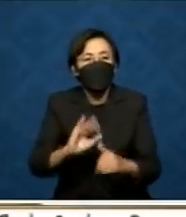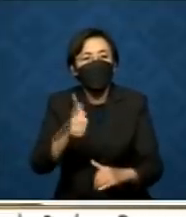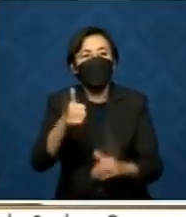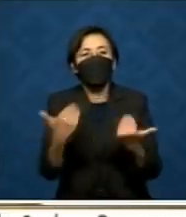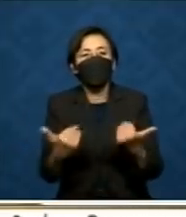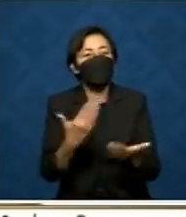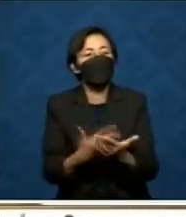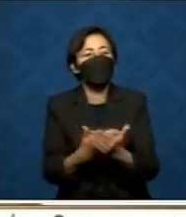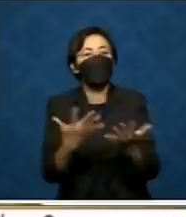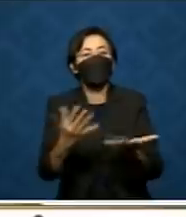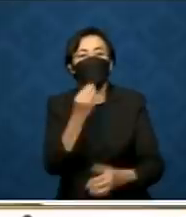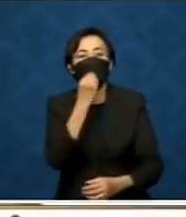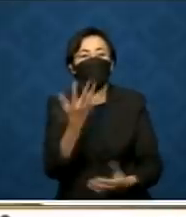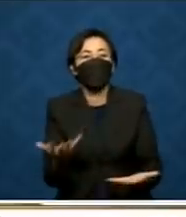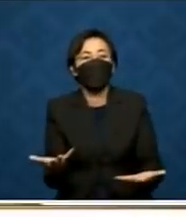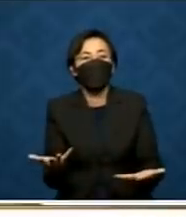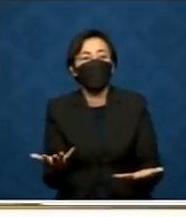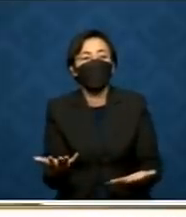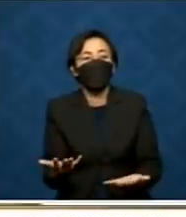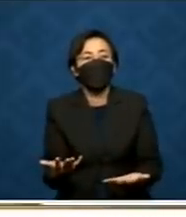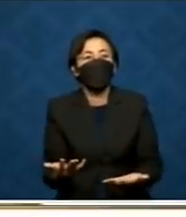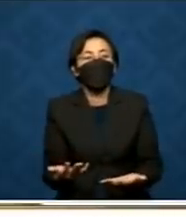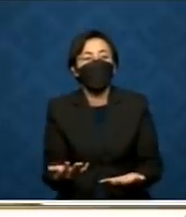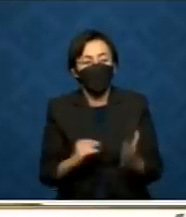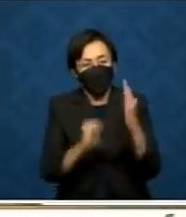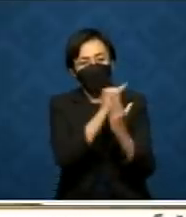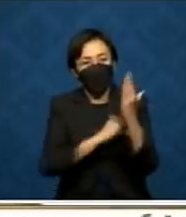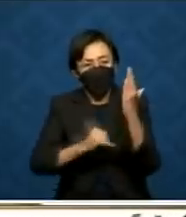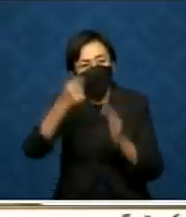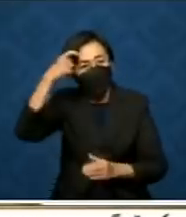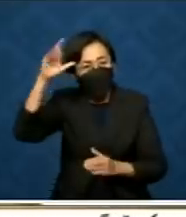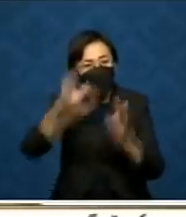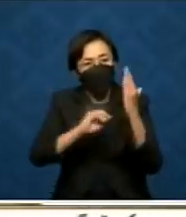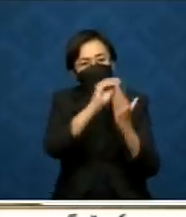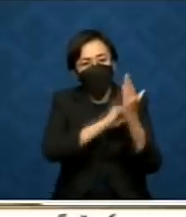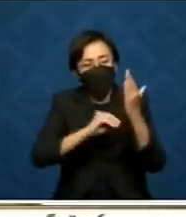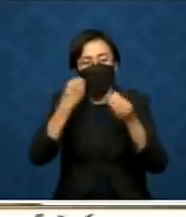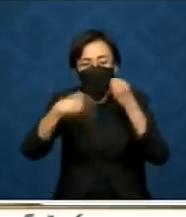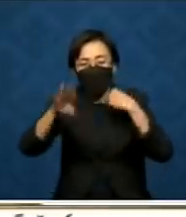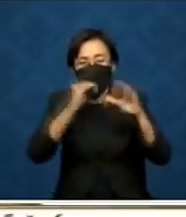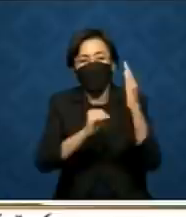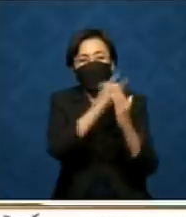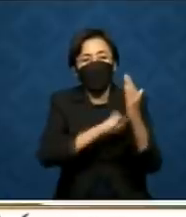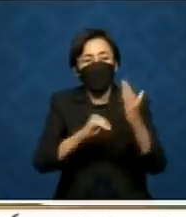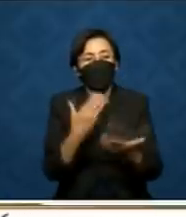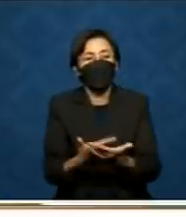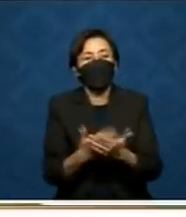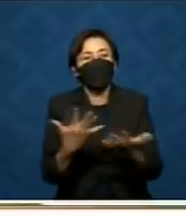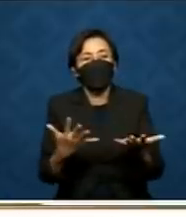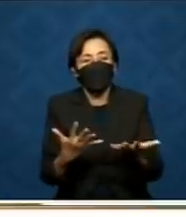ไม่มีกินนะรออยู่ที่บ้านผมอยู่ตามชนบทอยู่ตามจังหวัดวันนี้กลับไปแล้วนี่ไม่มีกิน